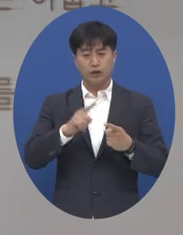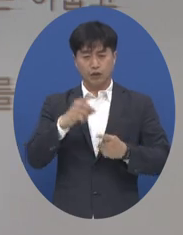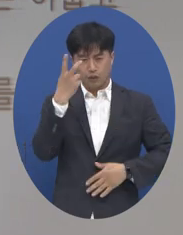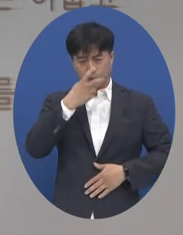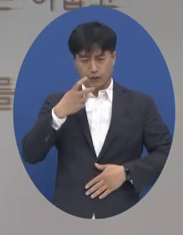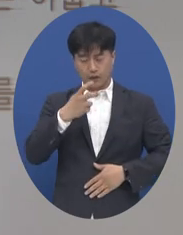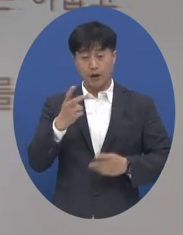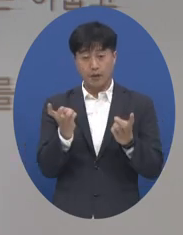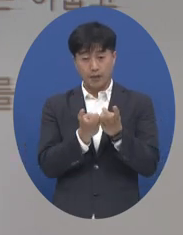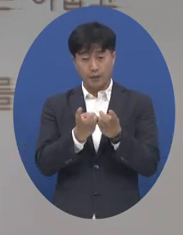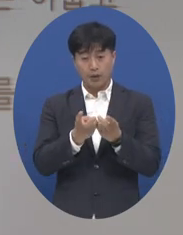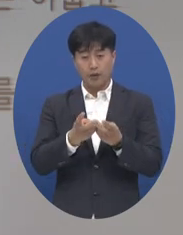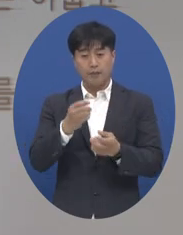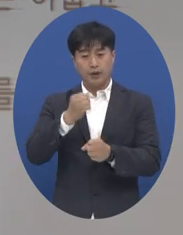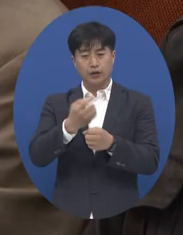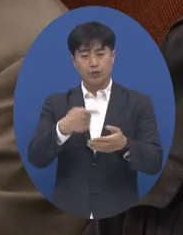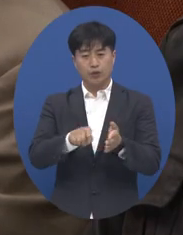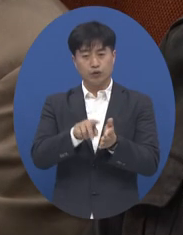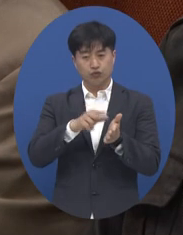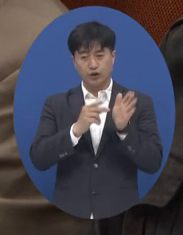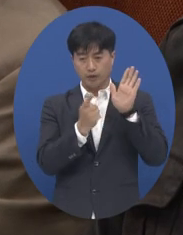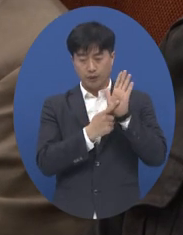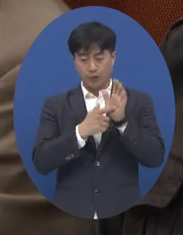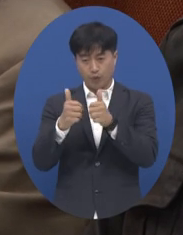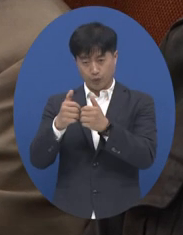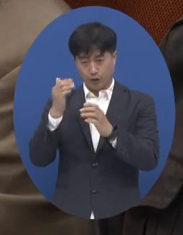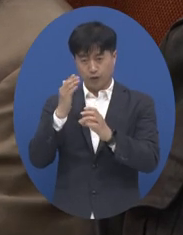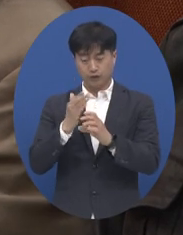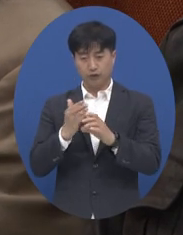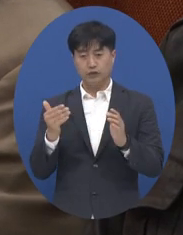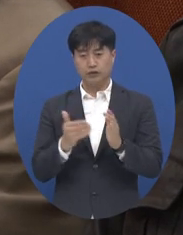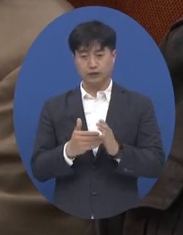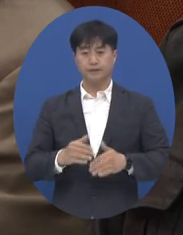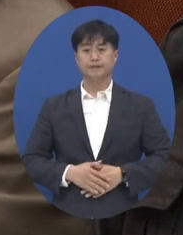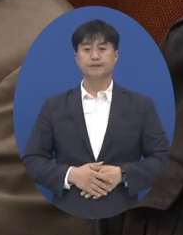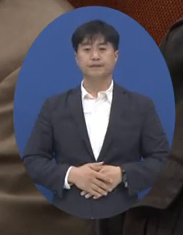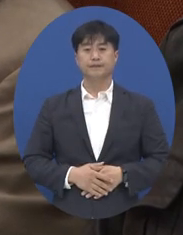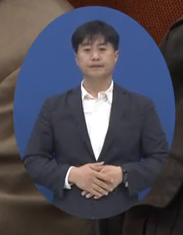대안을 도출하기 위한 주제발표와 토론이 진행됐습니다